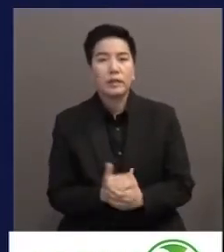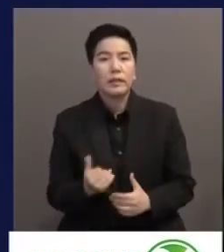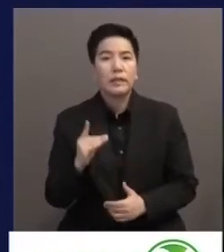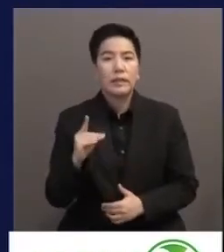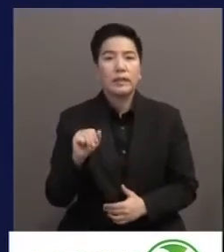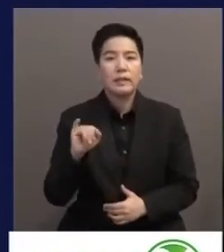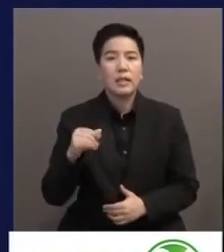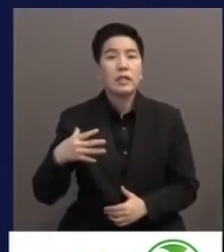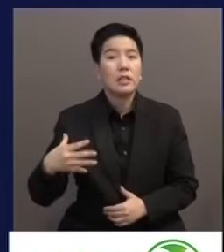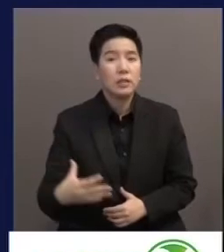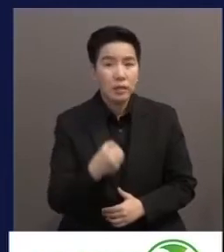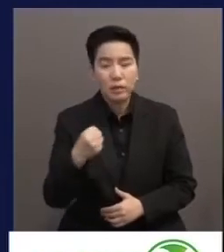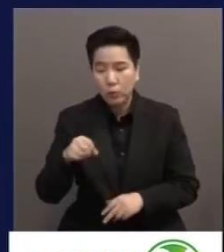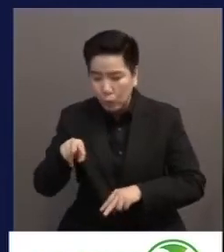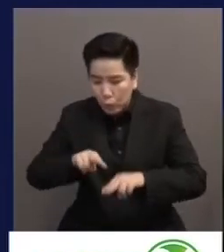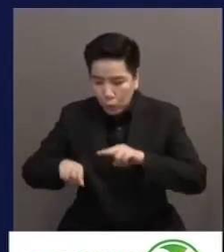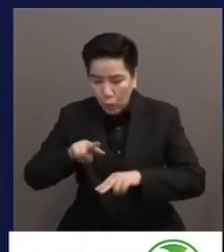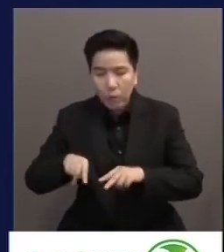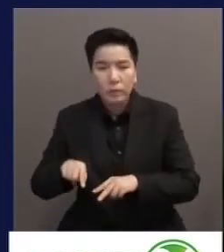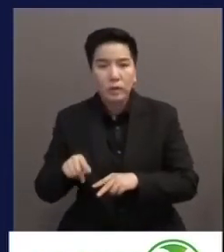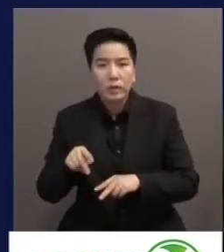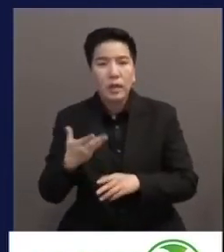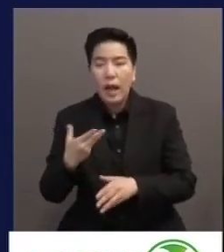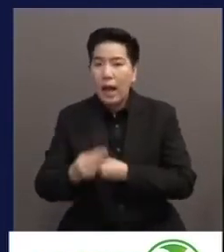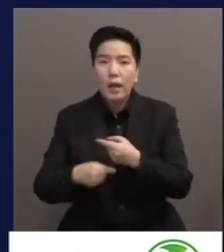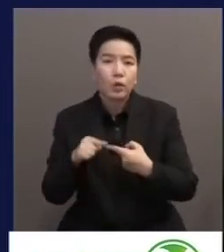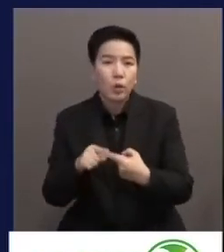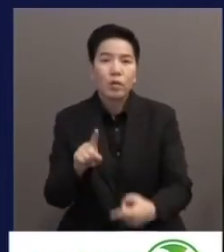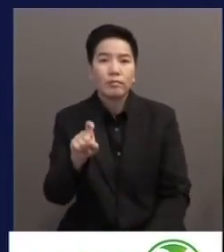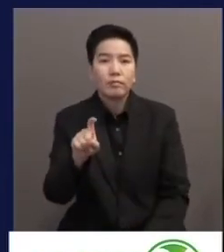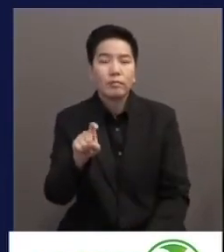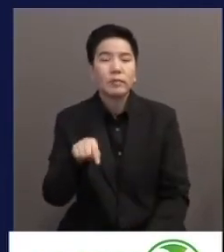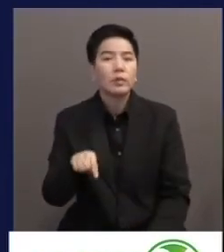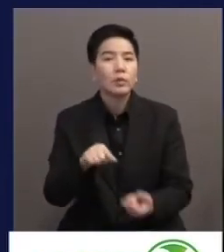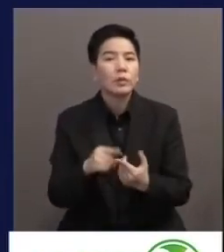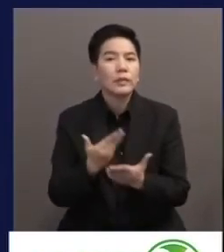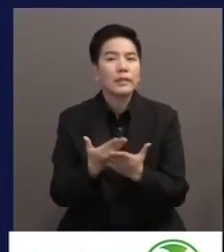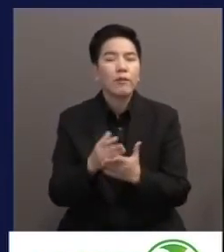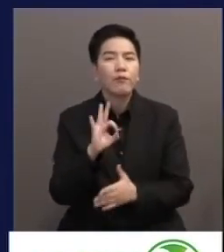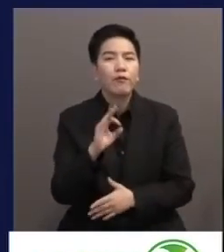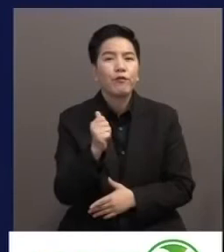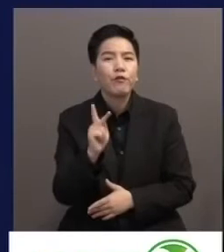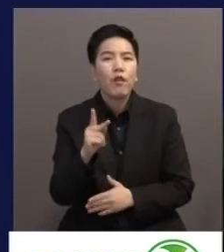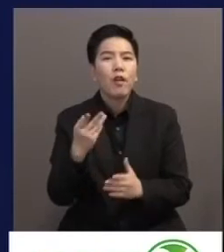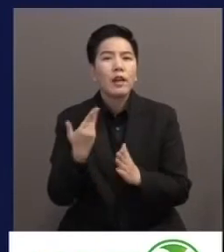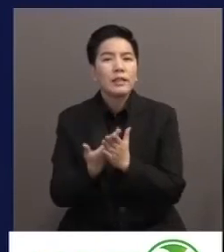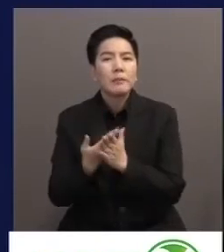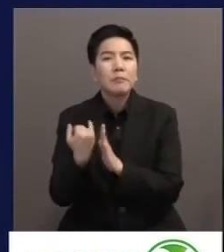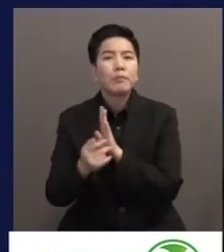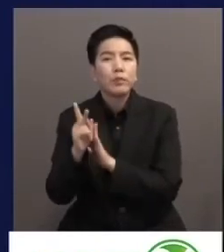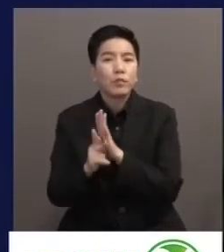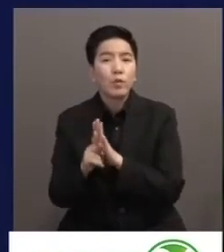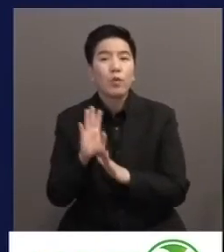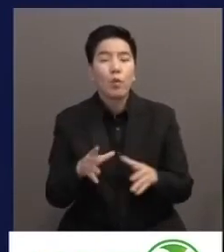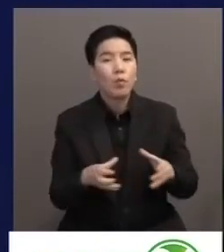DSI ยึดเอาไว้เพื่อตรวจสอบในคดีฟอกเงินคดีพิเศษฟอกเงินของคุณสุภชัยและพวกแล้วก็ทั้งห